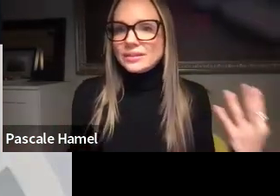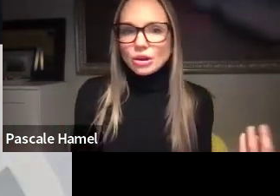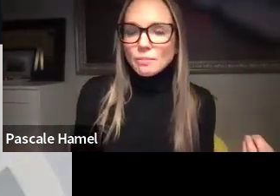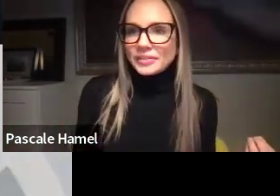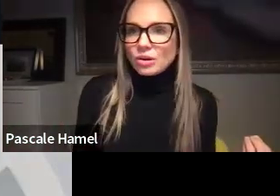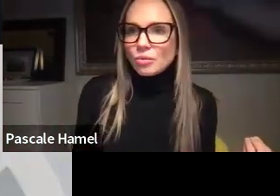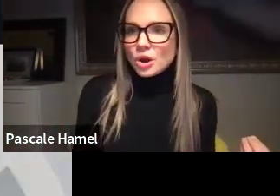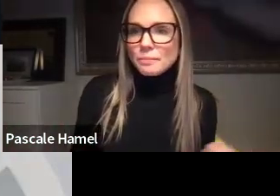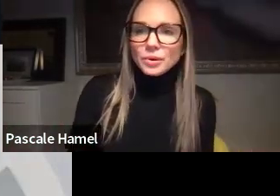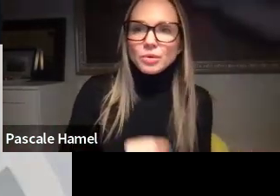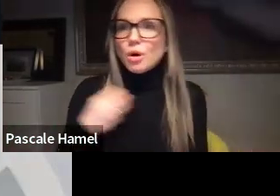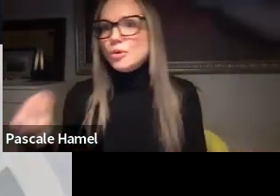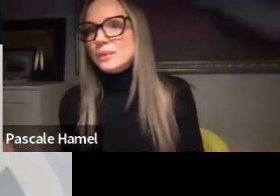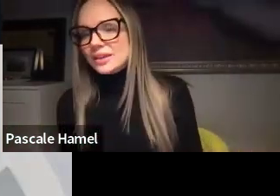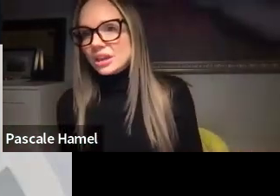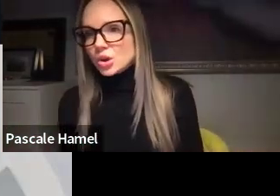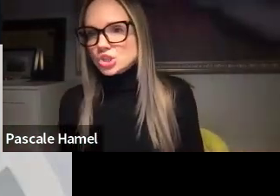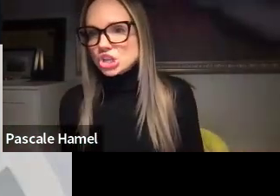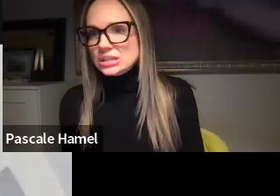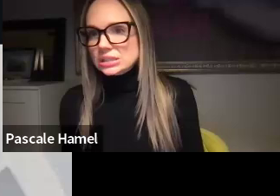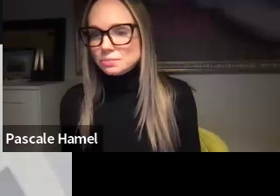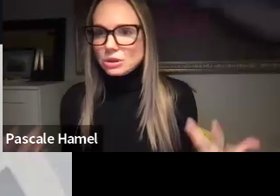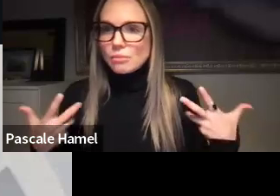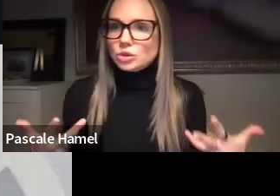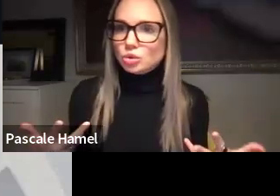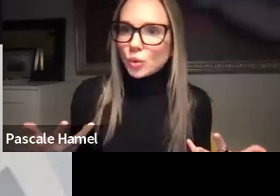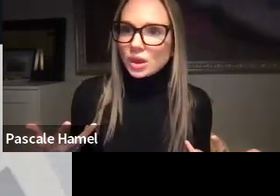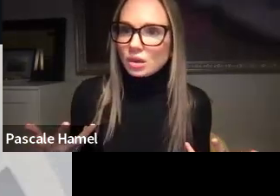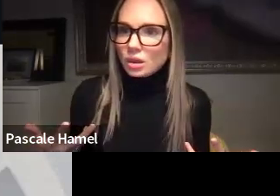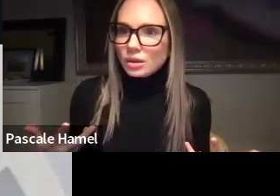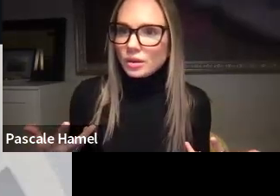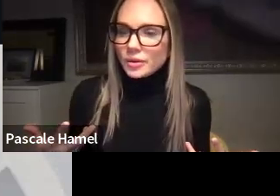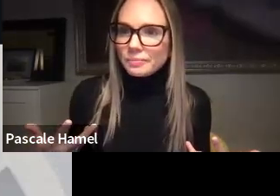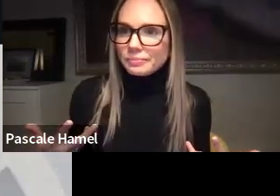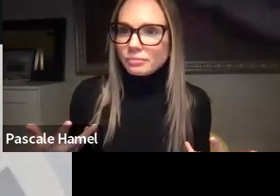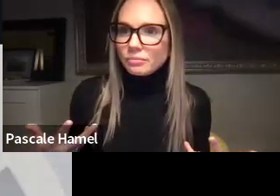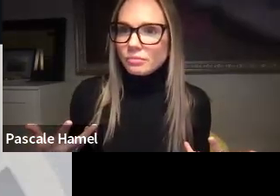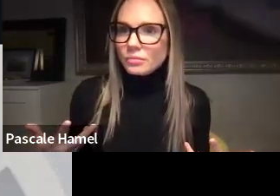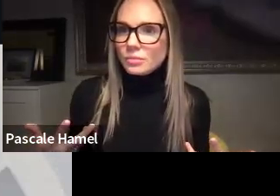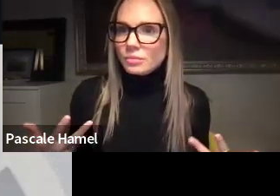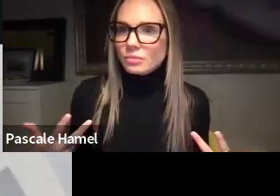On peut le mettre avec un pantalon propre, on peut le mettre avec un jeans puis un manteau de cuir.